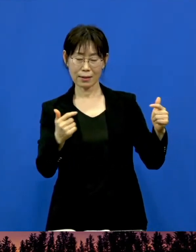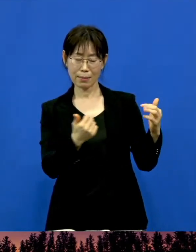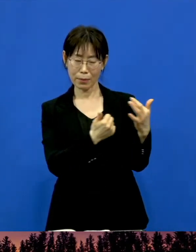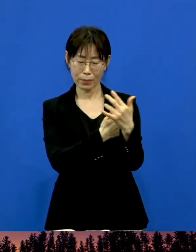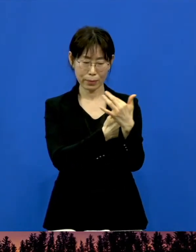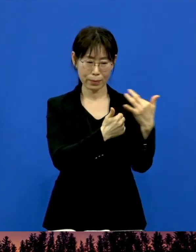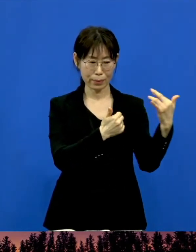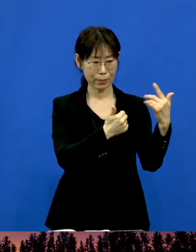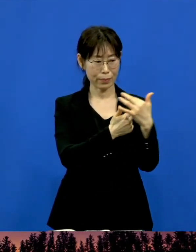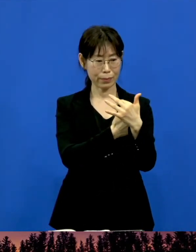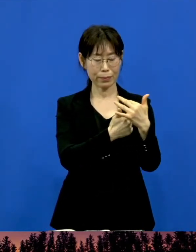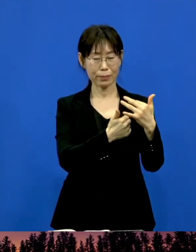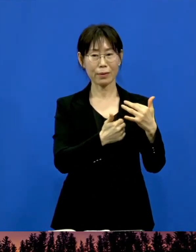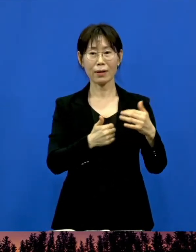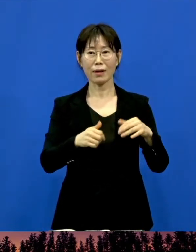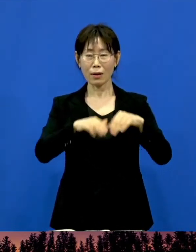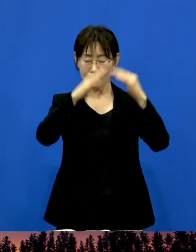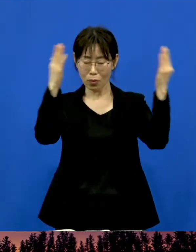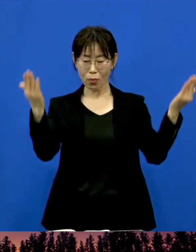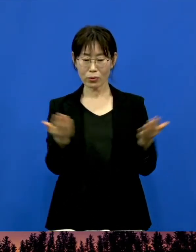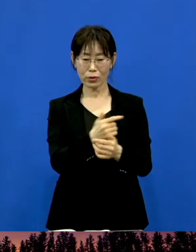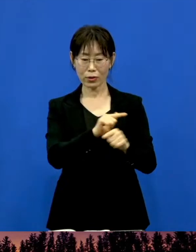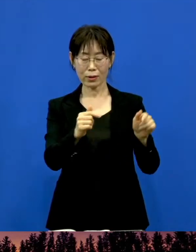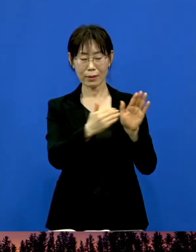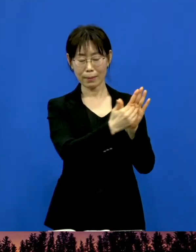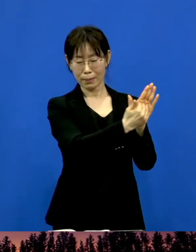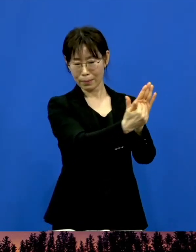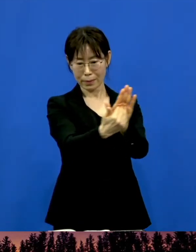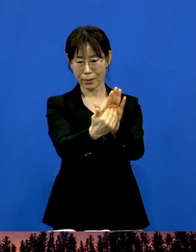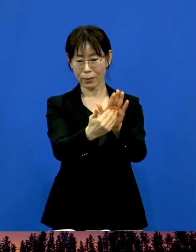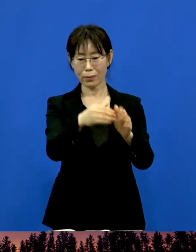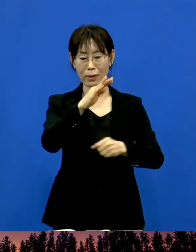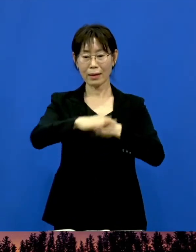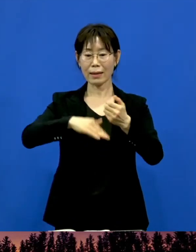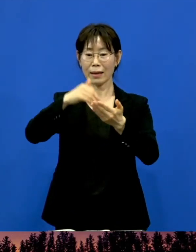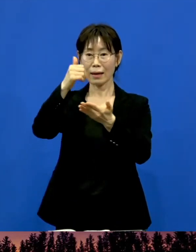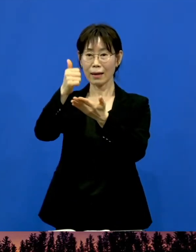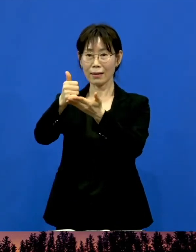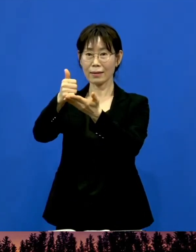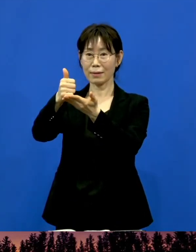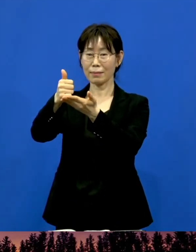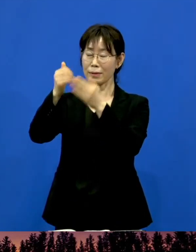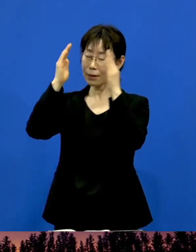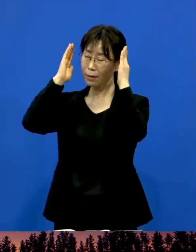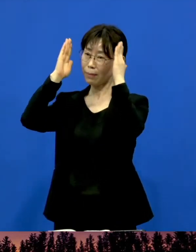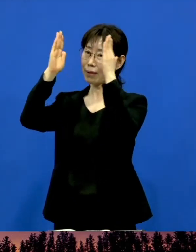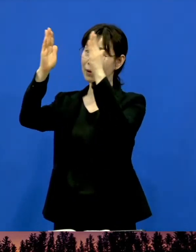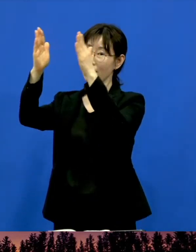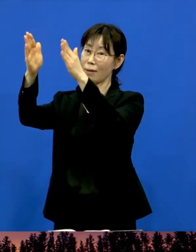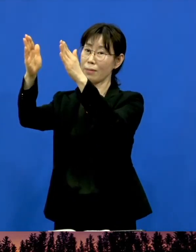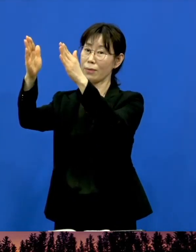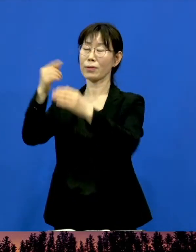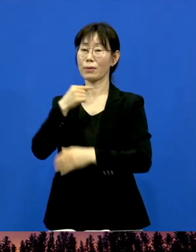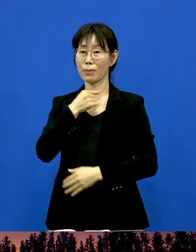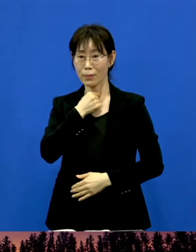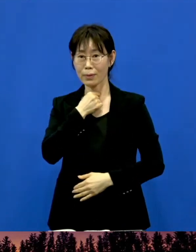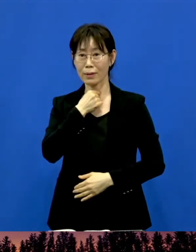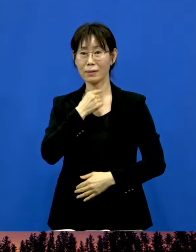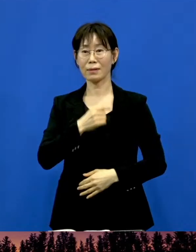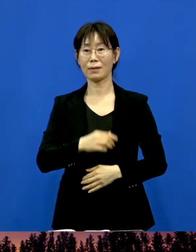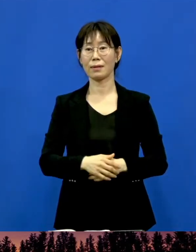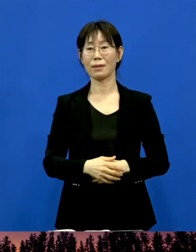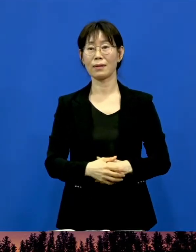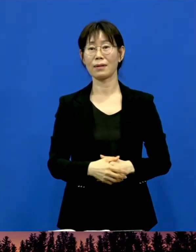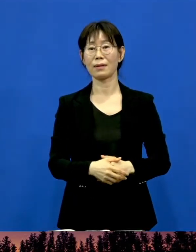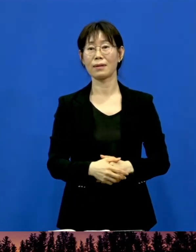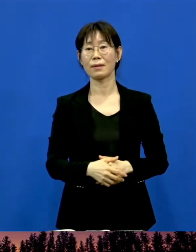우리의 시선과 우리의 귀와 우리의 모든 감각을 흔들어 놓는 자극적인 문화 안에 우리가 계속 살고 있기 때문에 끊임없이